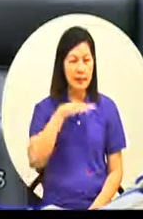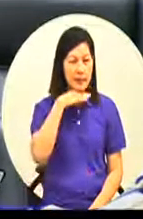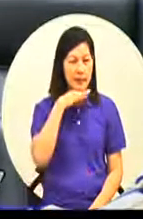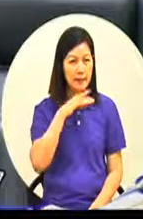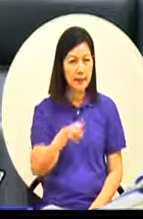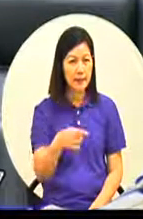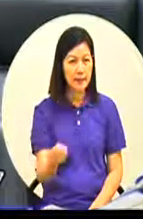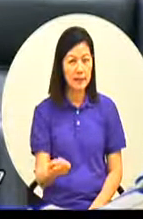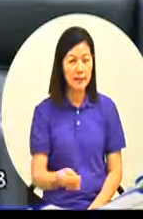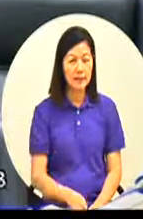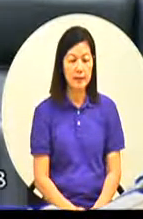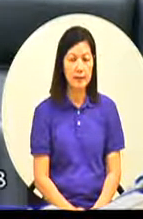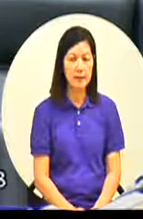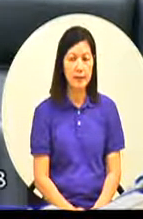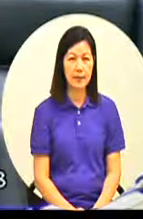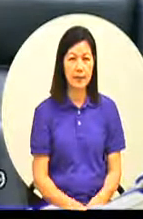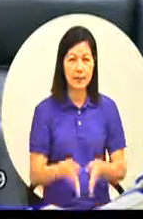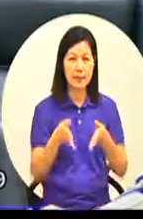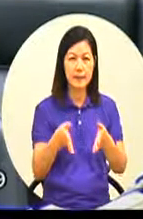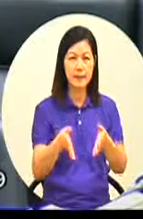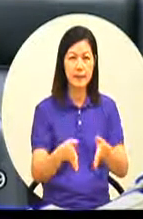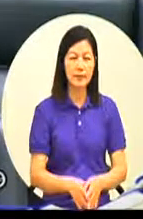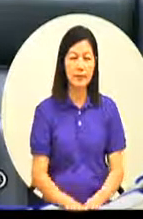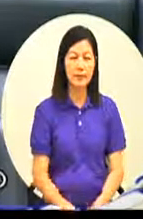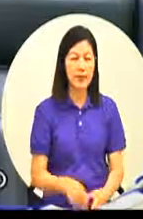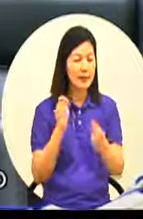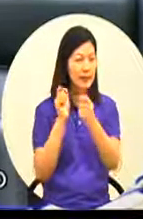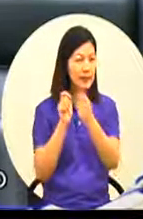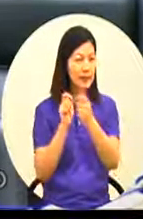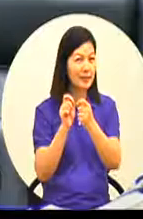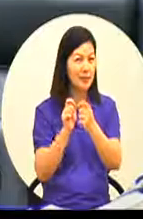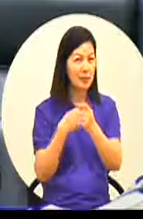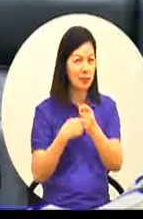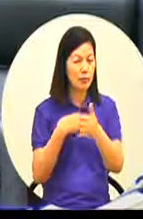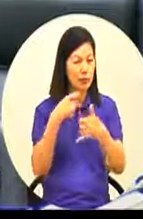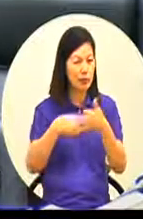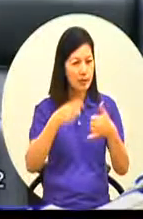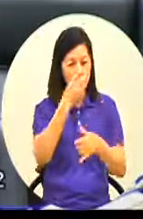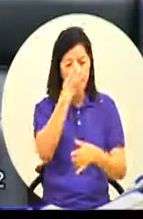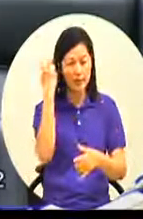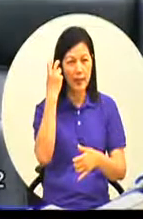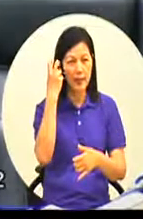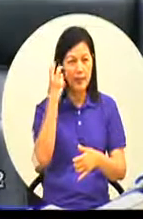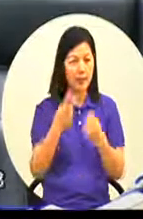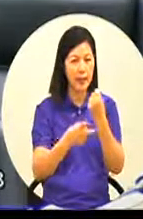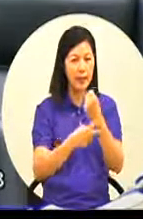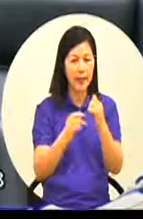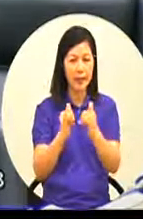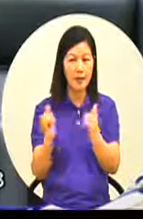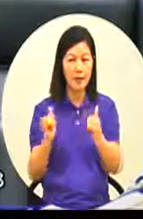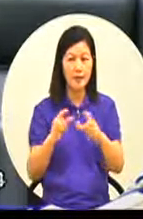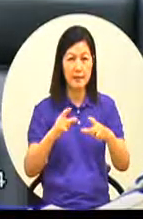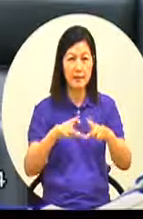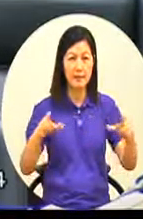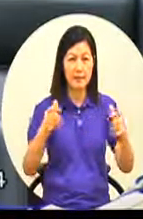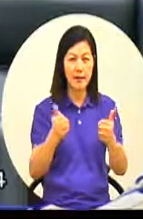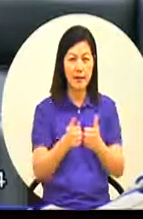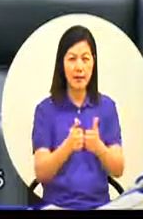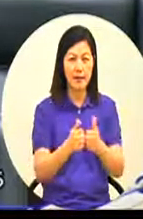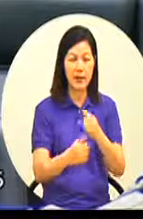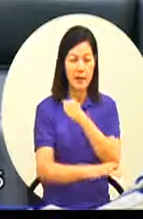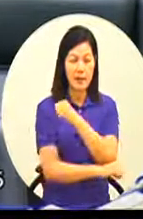在针对啊，我们最近哈，本席一直发觉哈，针对里民大会甚至于基层座